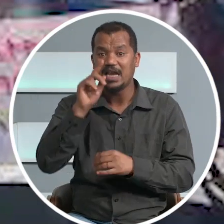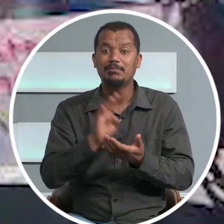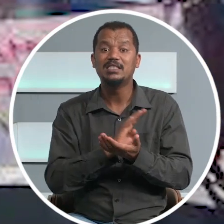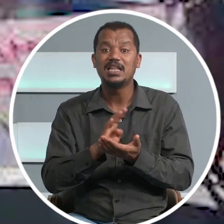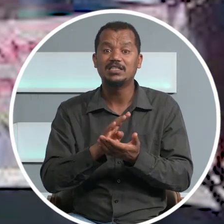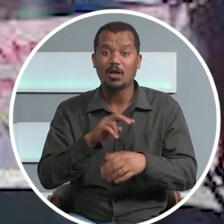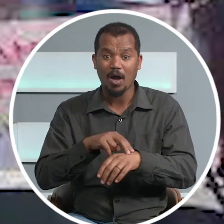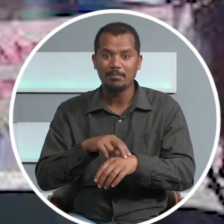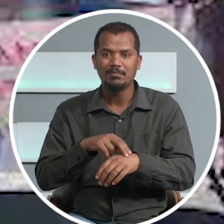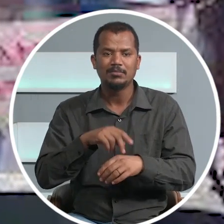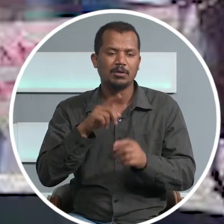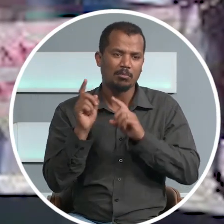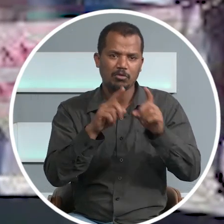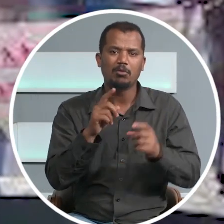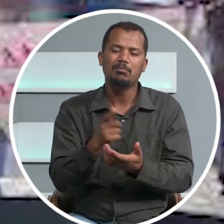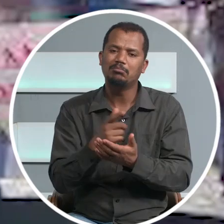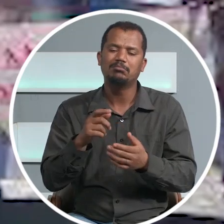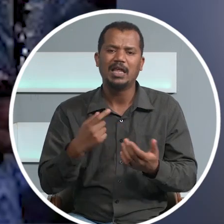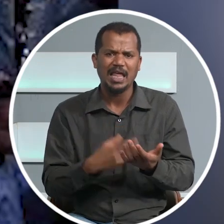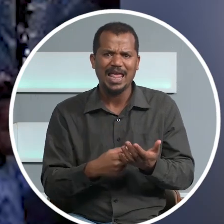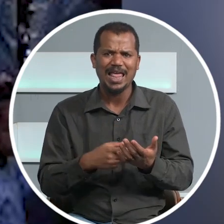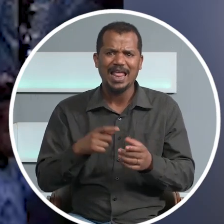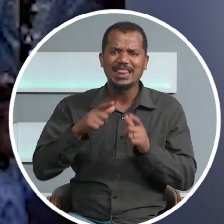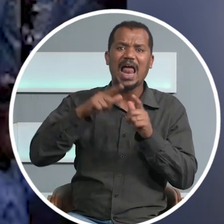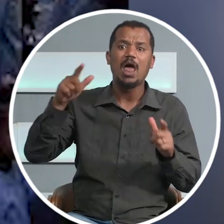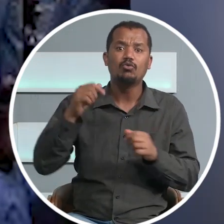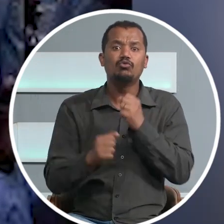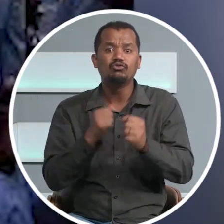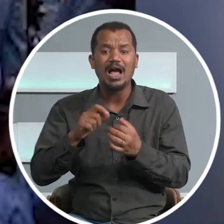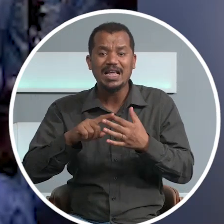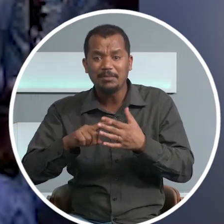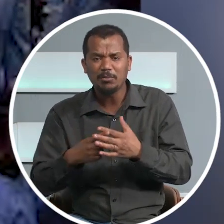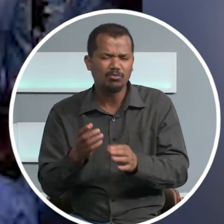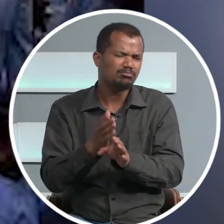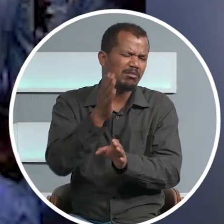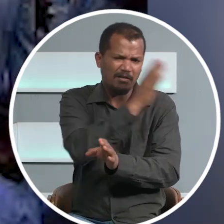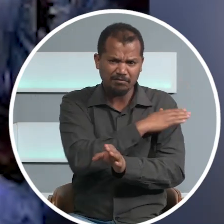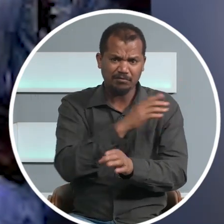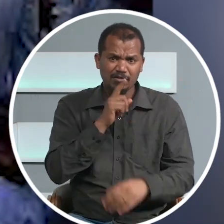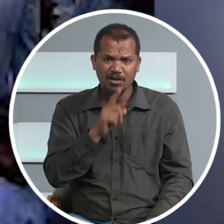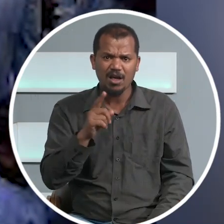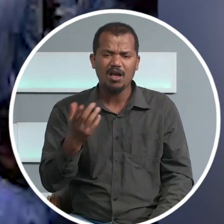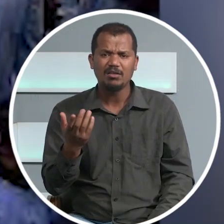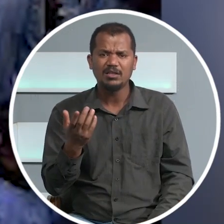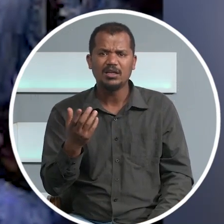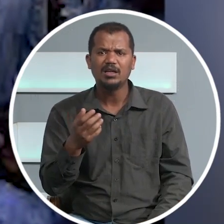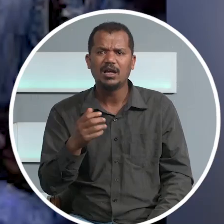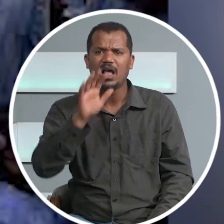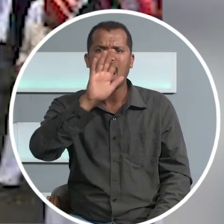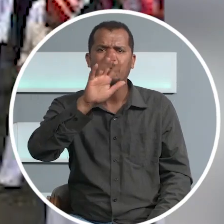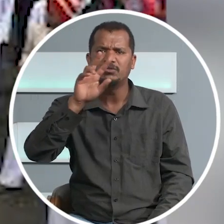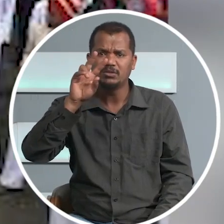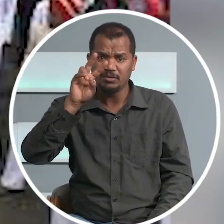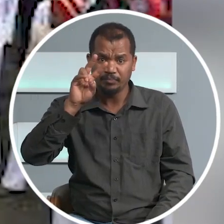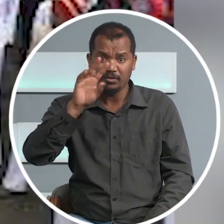ተቋም ይሄ ኃላፊነት አለባቸው። ይሄ ነገር የተጀመረው ታላቁ ሩጫ ከመጀመሩ በጣም ብዙ ቀድሞ ነው እና አሁን ጊዜ